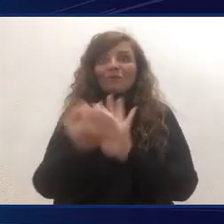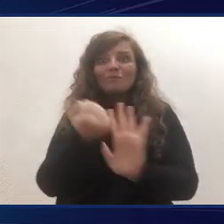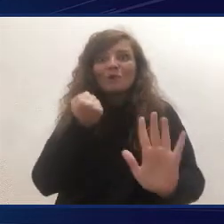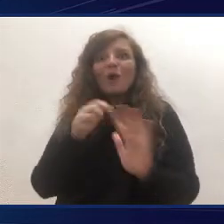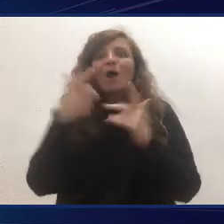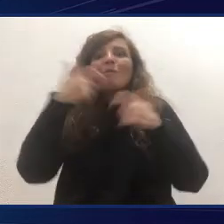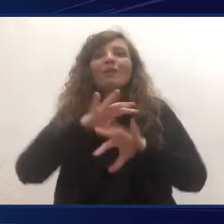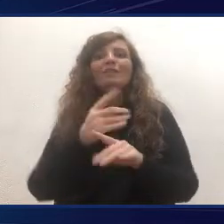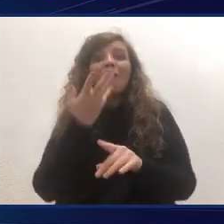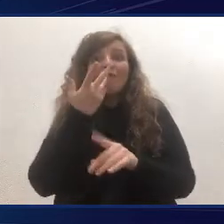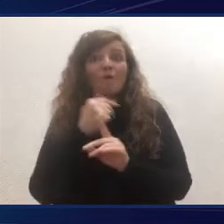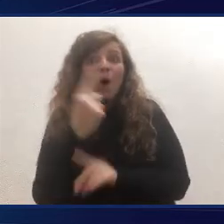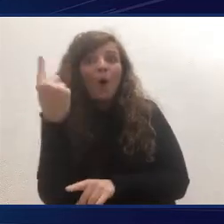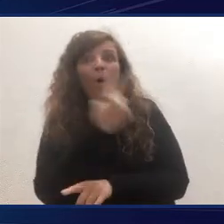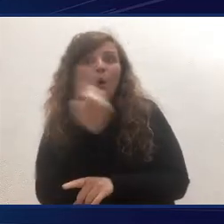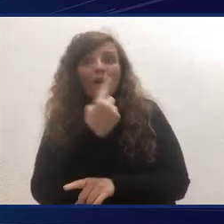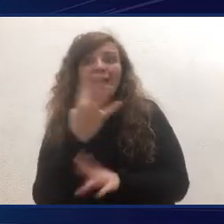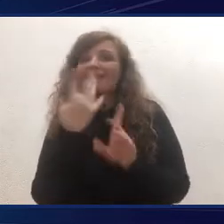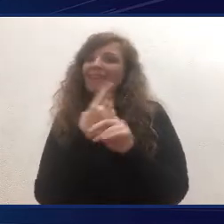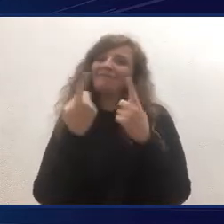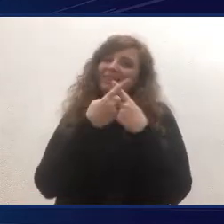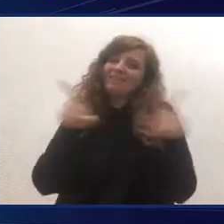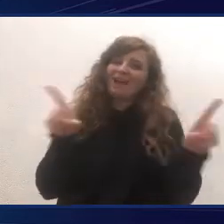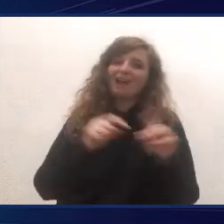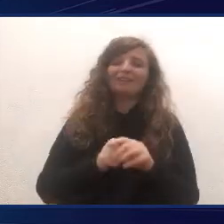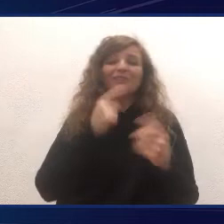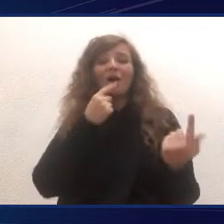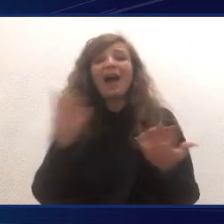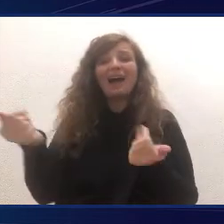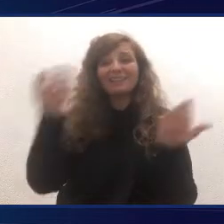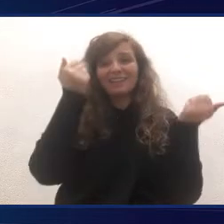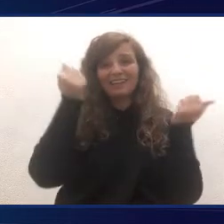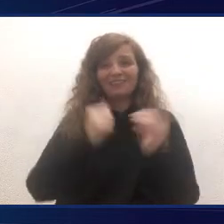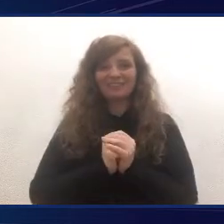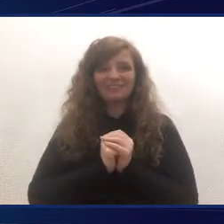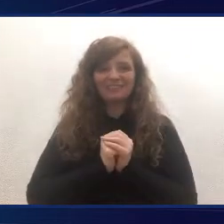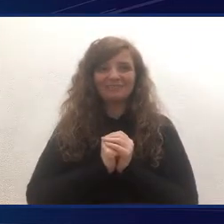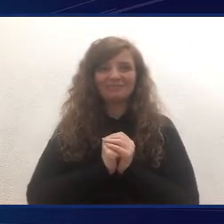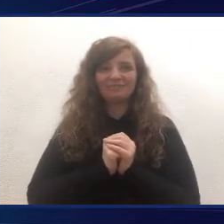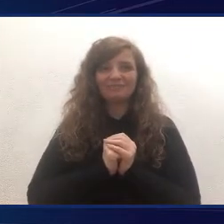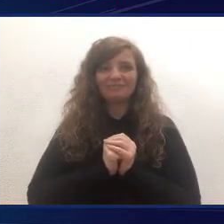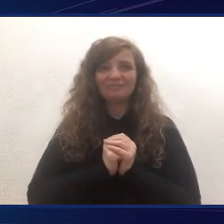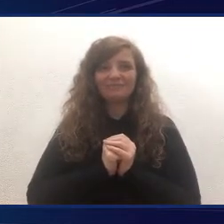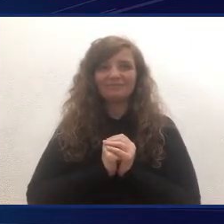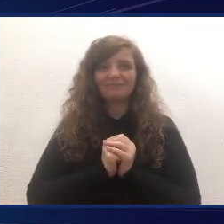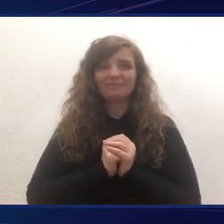offrirvi, perché per essere insostituibili bisogna essere diversi. Au revoir!